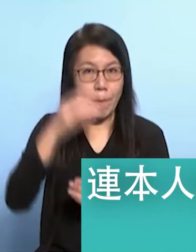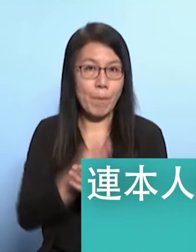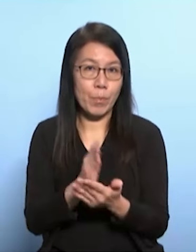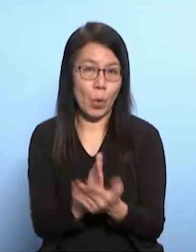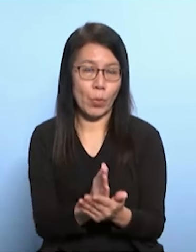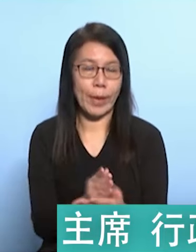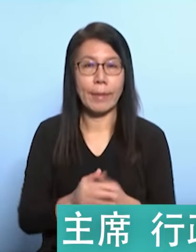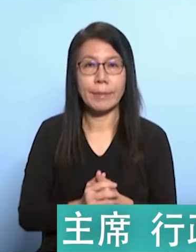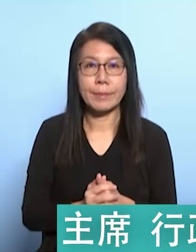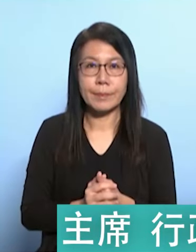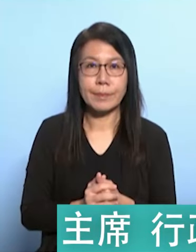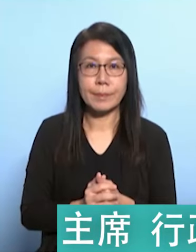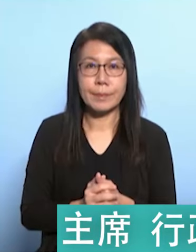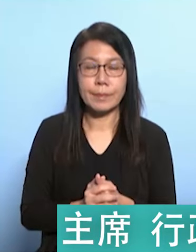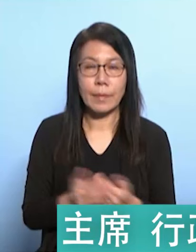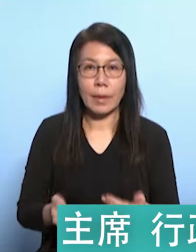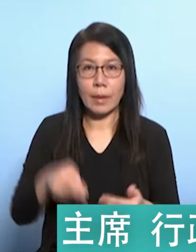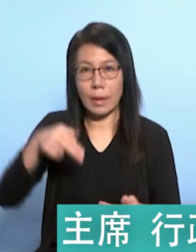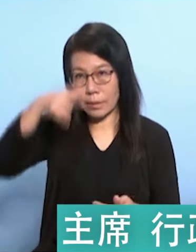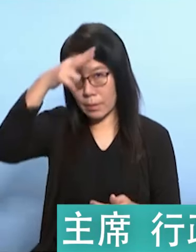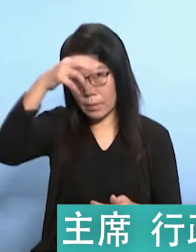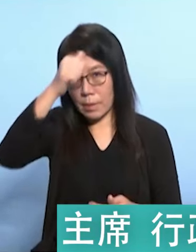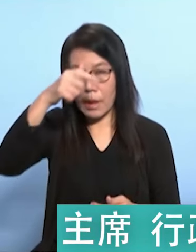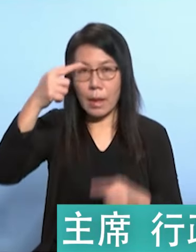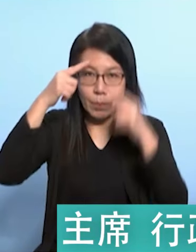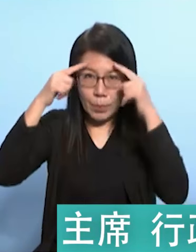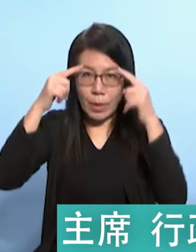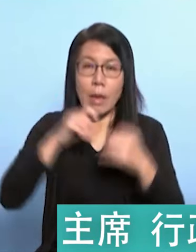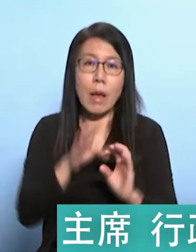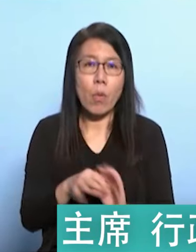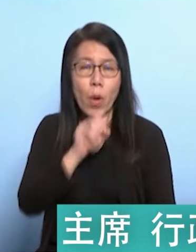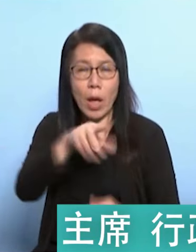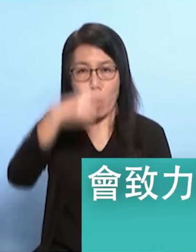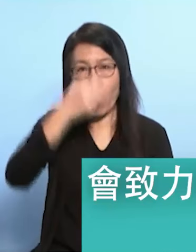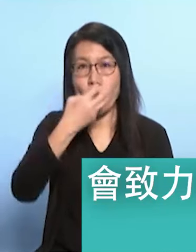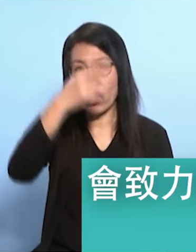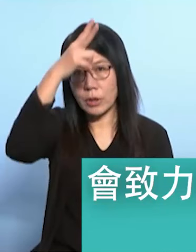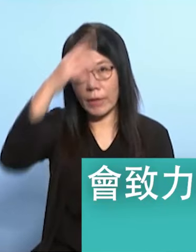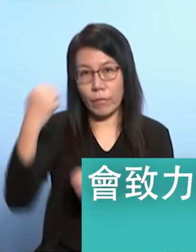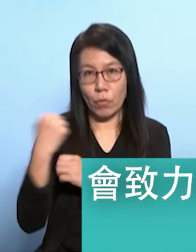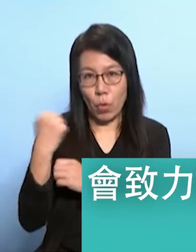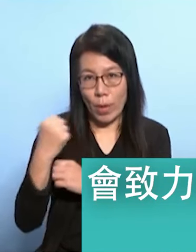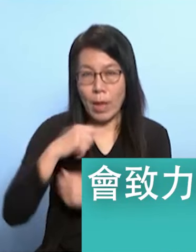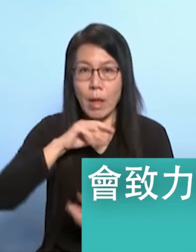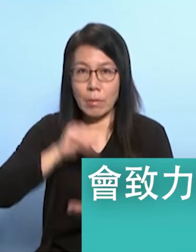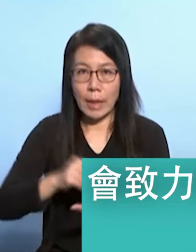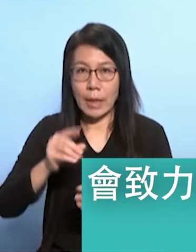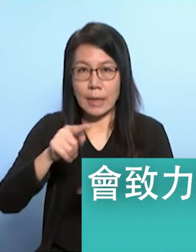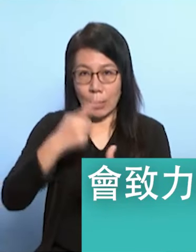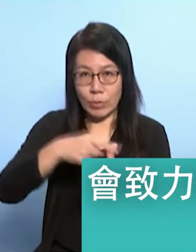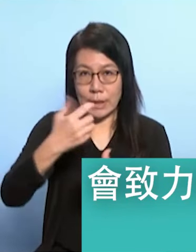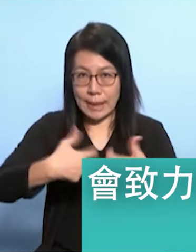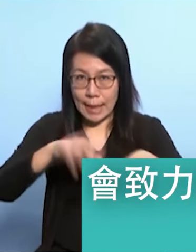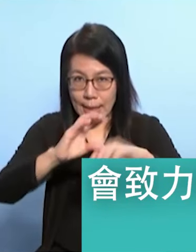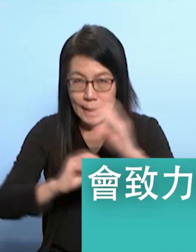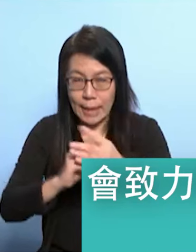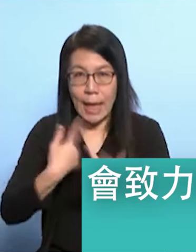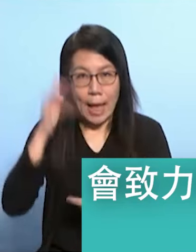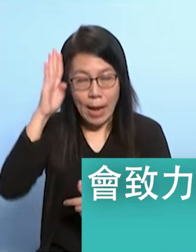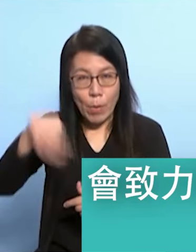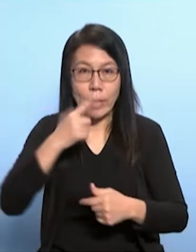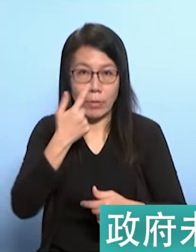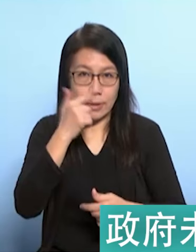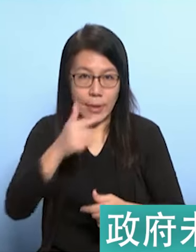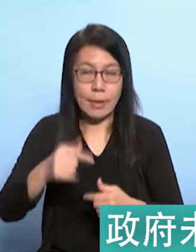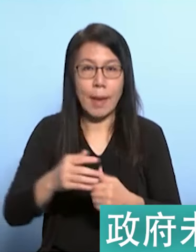重點。主席，行政長官李家超一直強調特區政府會致力落實基建先行、創造容量的策